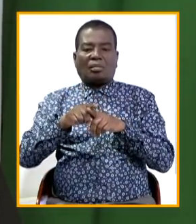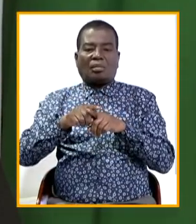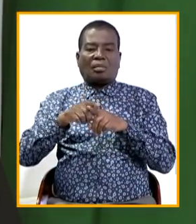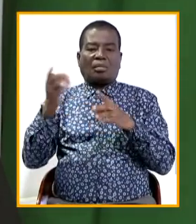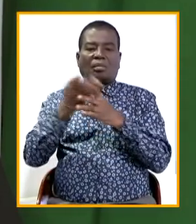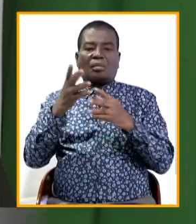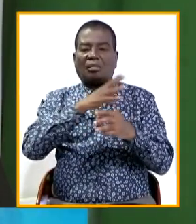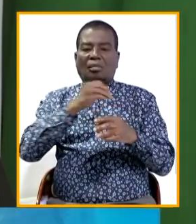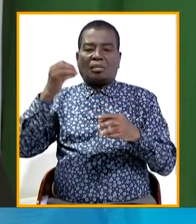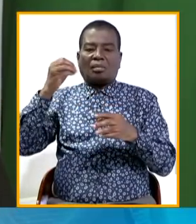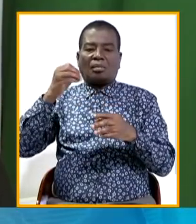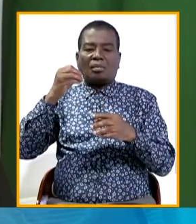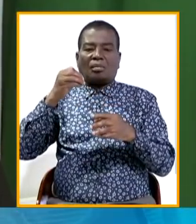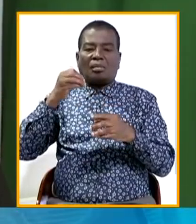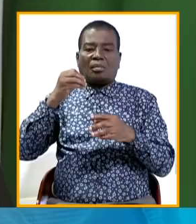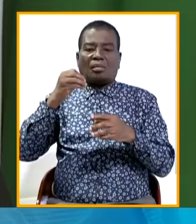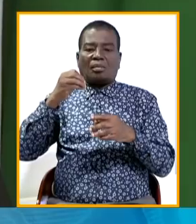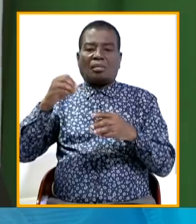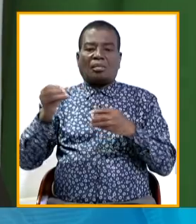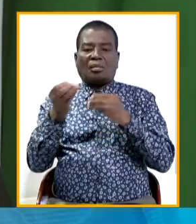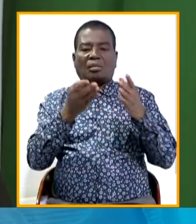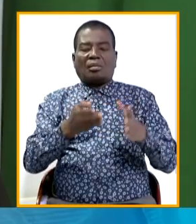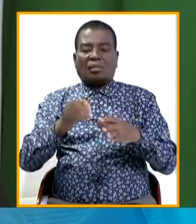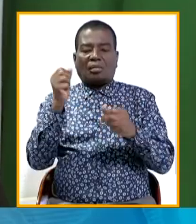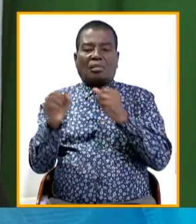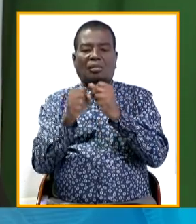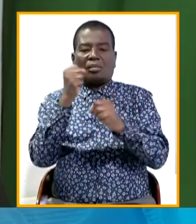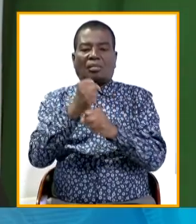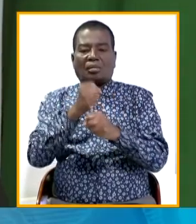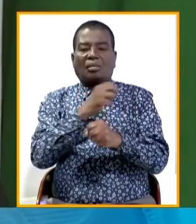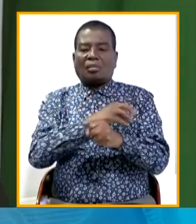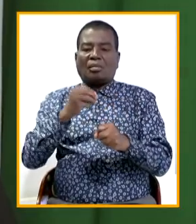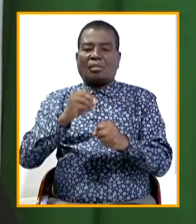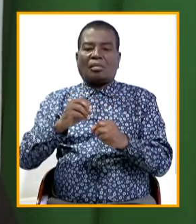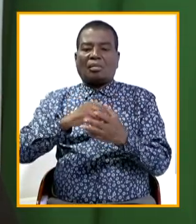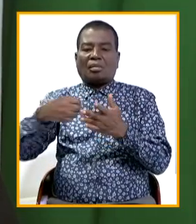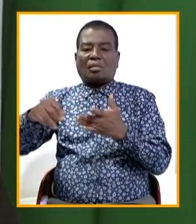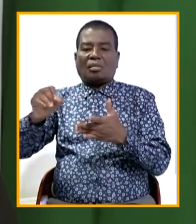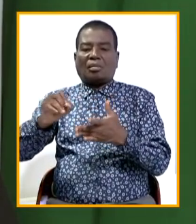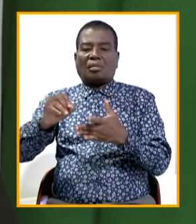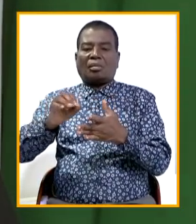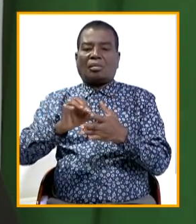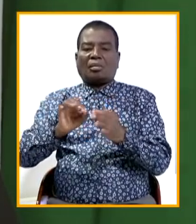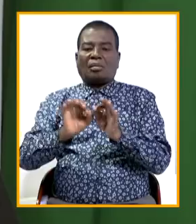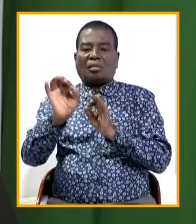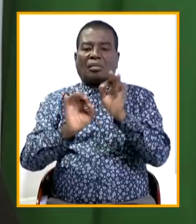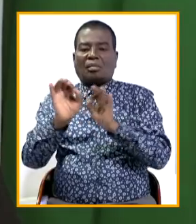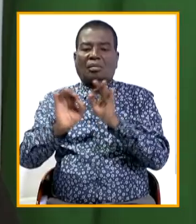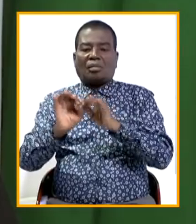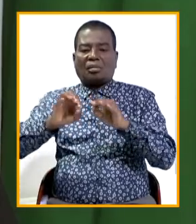cadrage et d'opérationnalisation de la mise en œuvre du curriculum. Il décrit l'organisation du